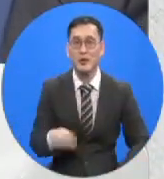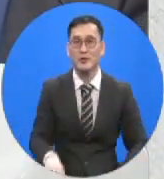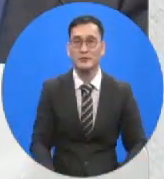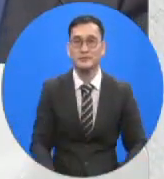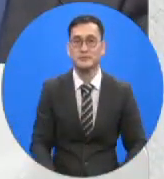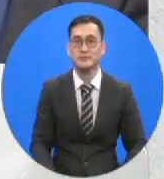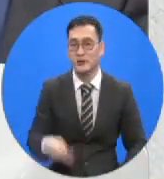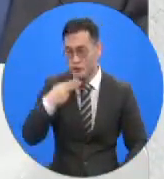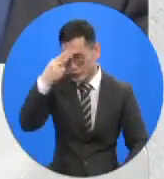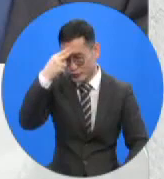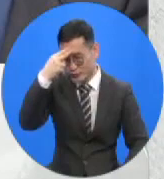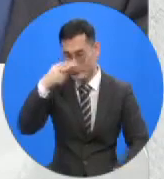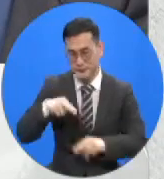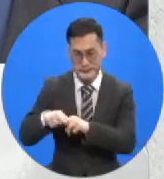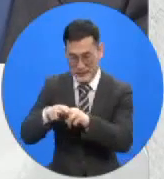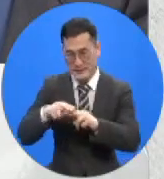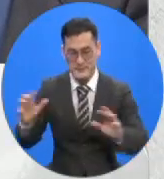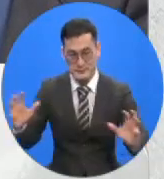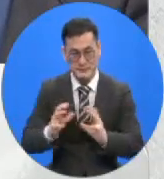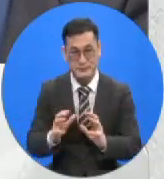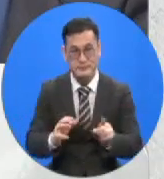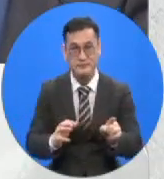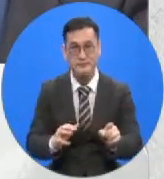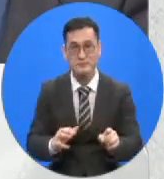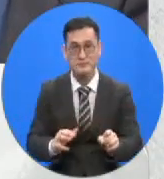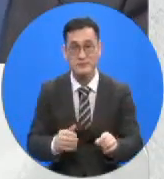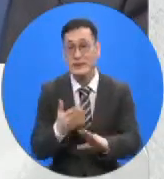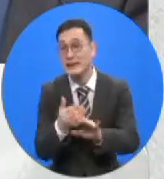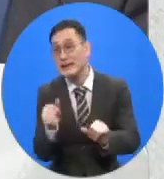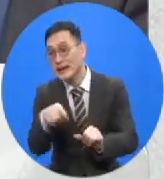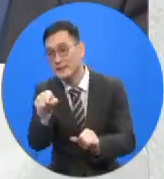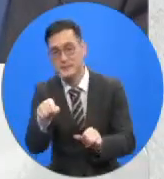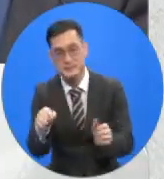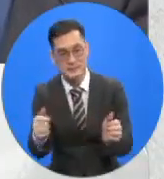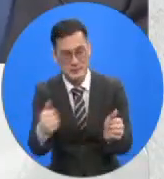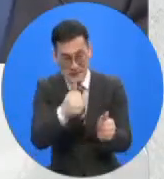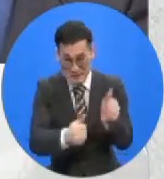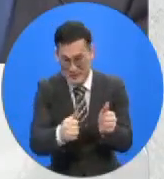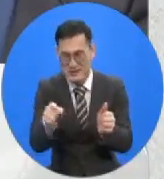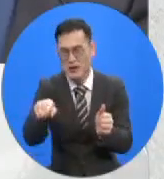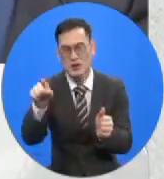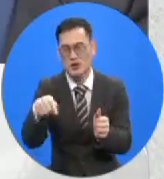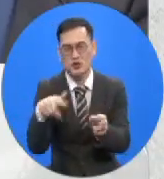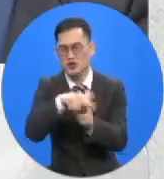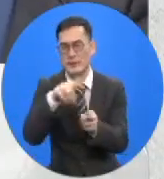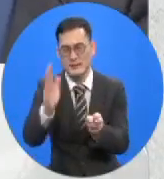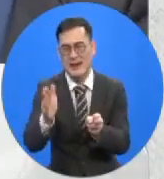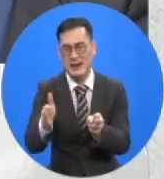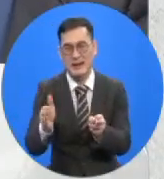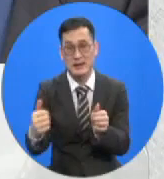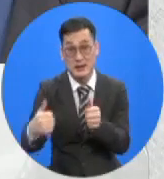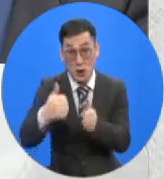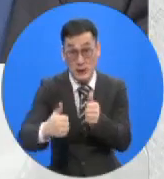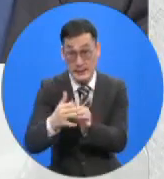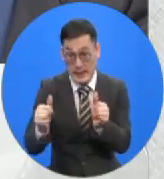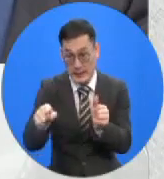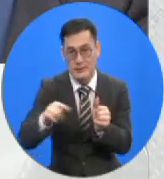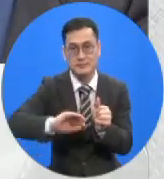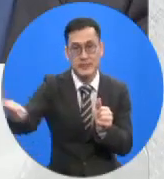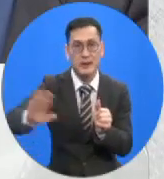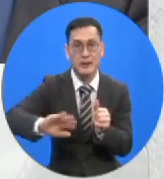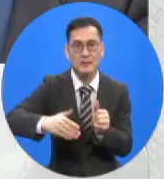다른 그 자리를 제안하면서 이 출마를 못하게 하는 그런 부분까지 하나하나 깨알같이 관여했다는 그런 의혹이 있는데 오늘